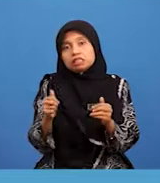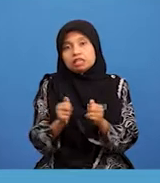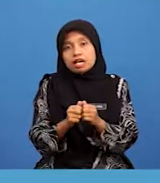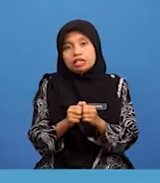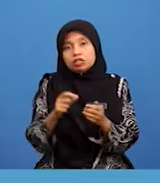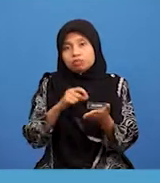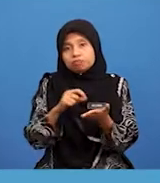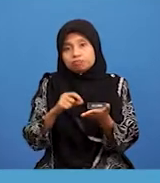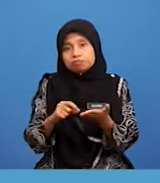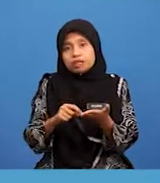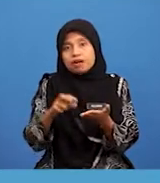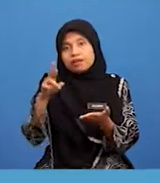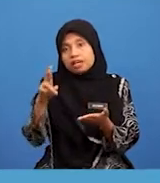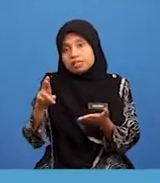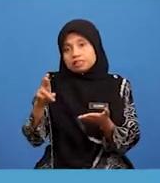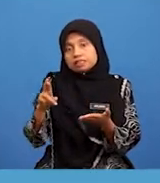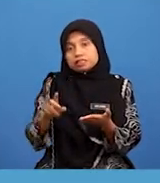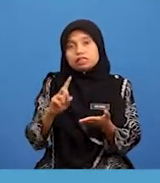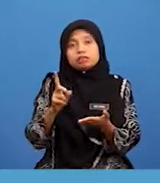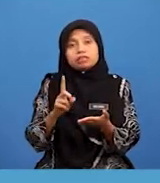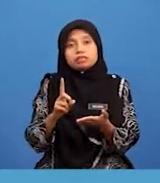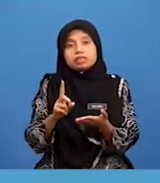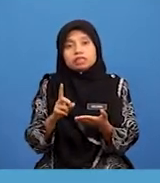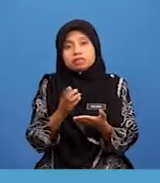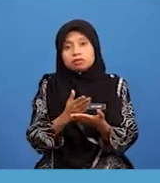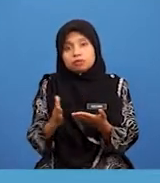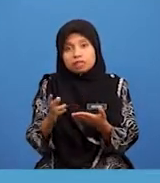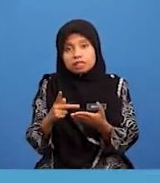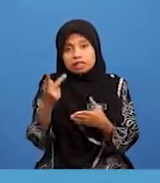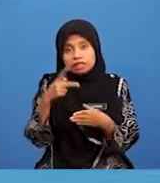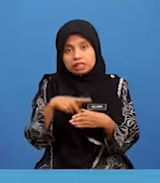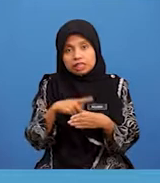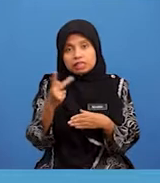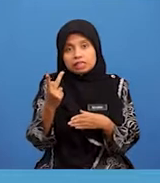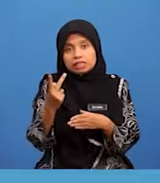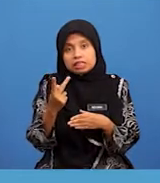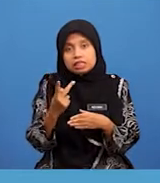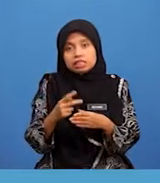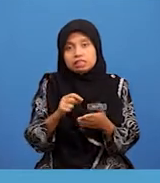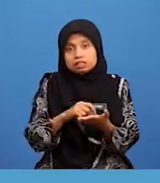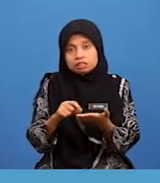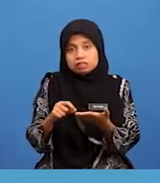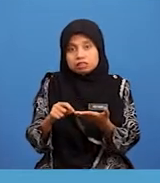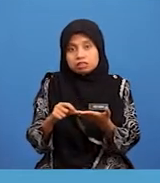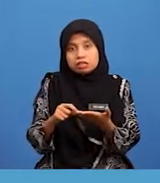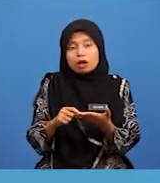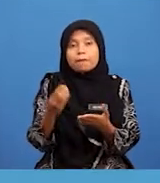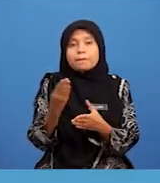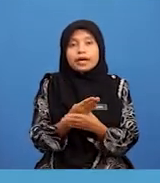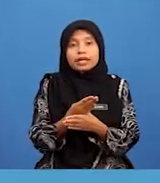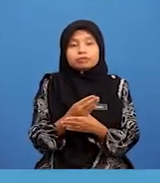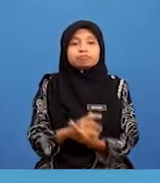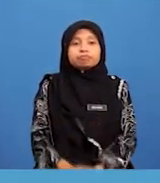butiran realisasi, manakala di bahagian kredit akaun realisasi akan direkod dengan butiran bank.